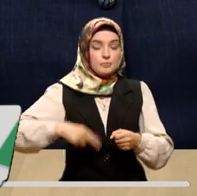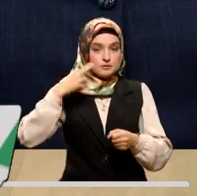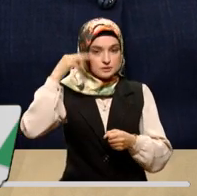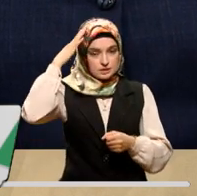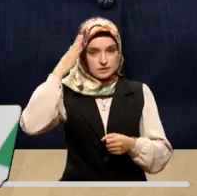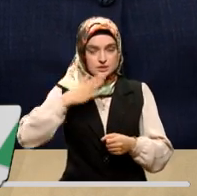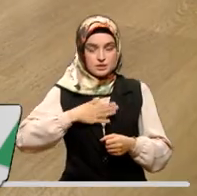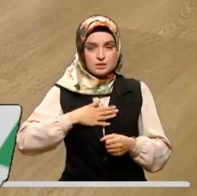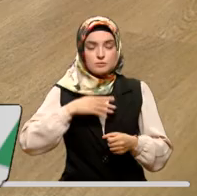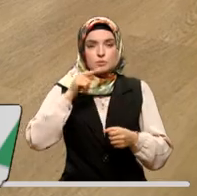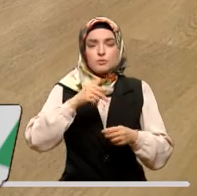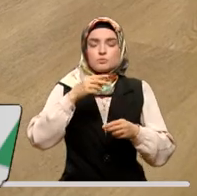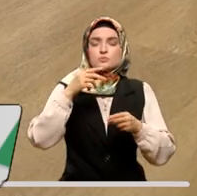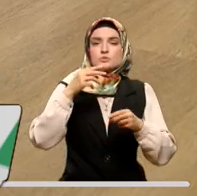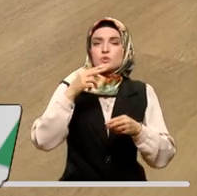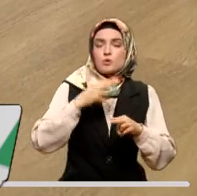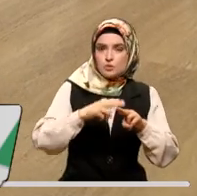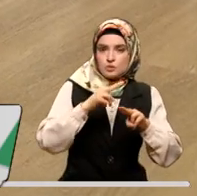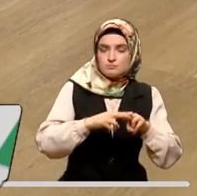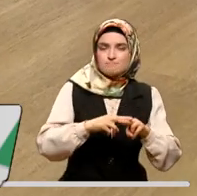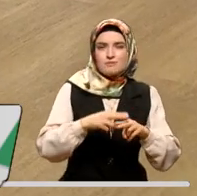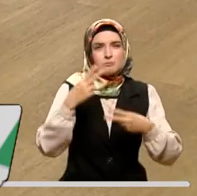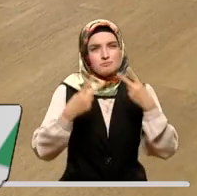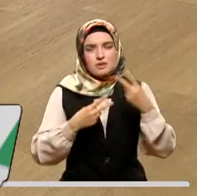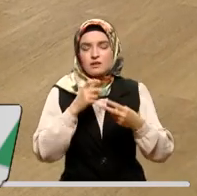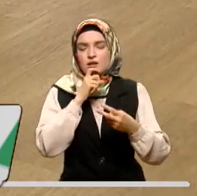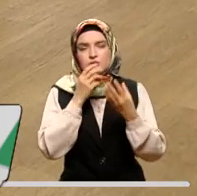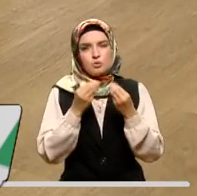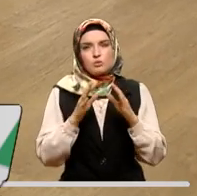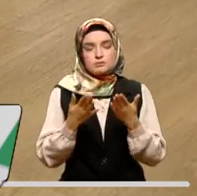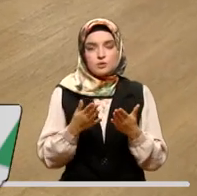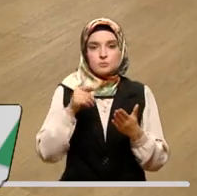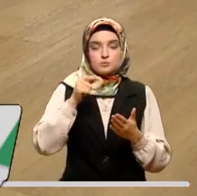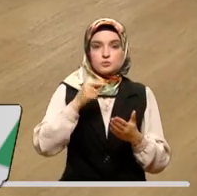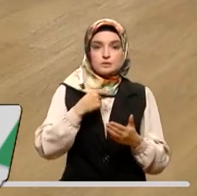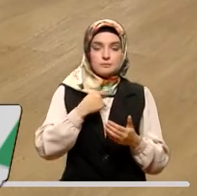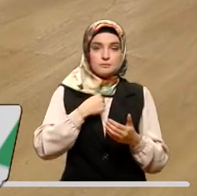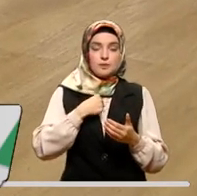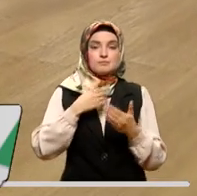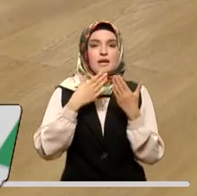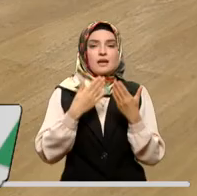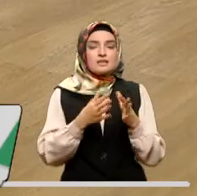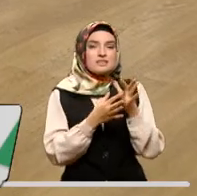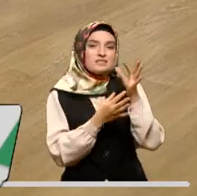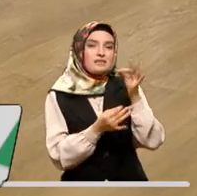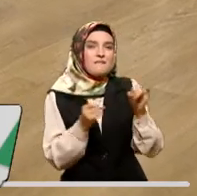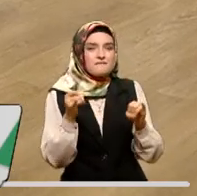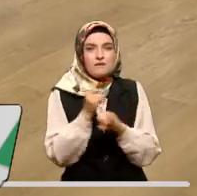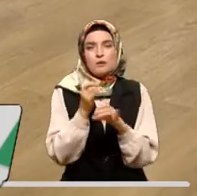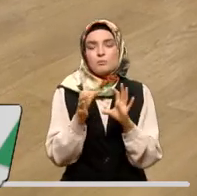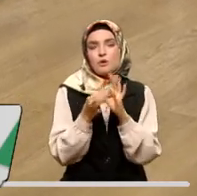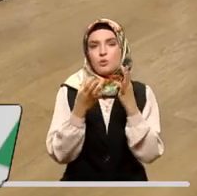peygamberi öğretiye bazen halel düşünebiliyoruz. Bunu da ben gerçekten insanlığımıza ve acizliğimize